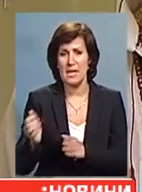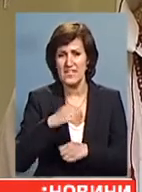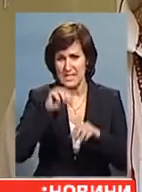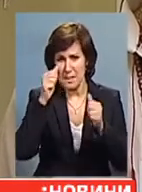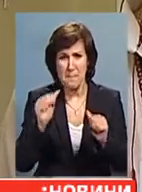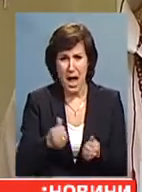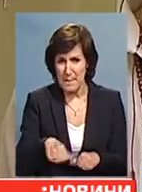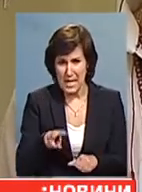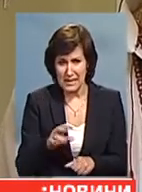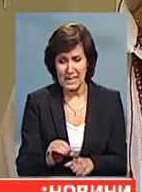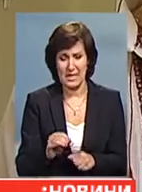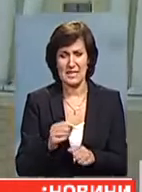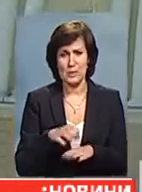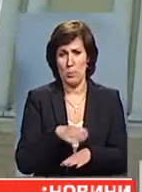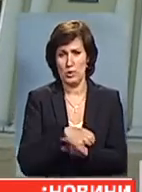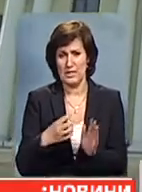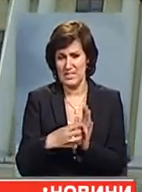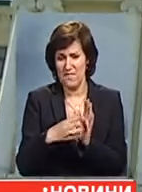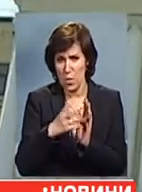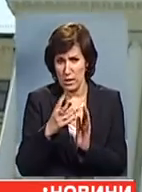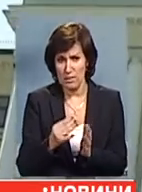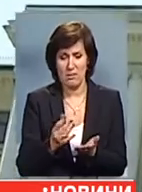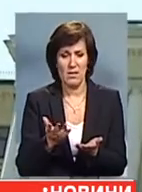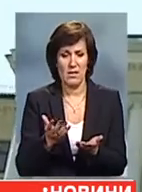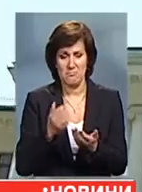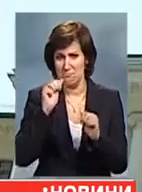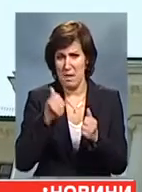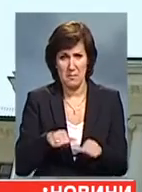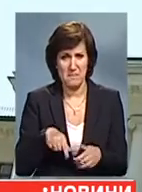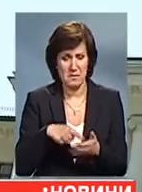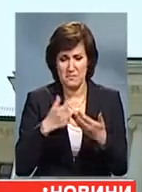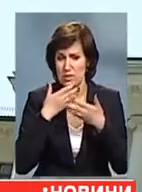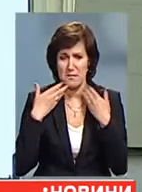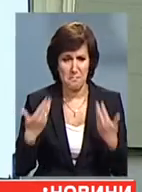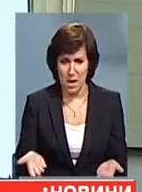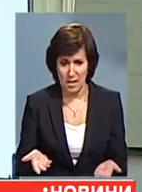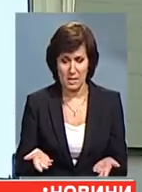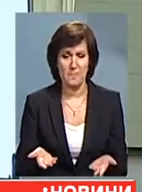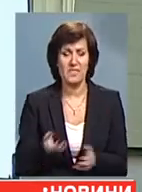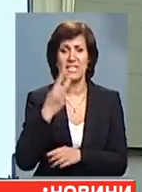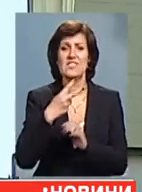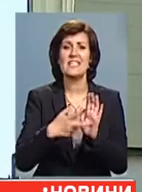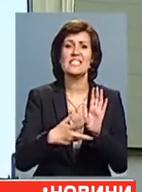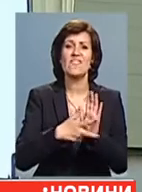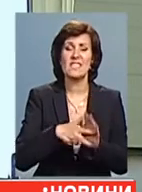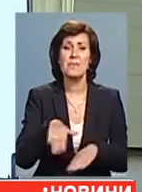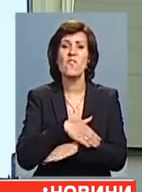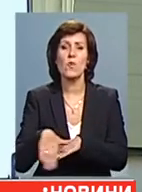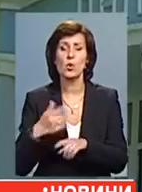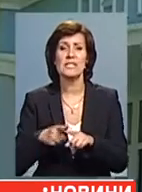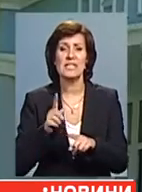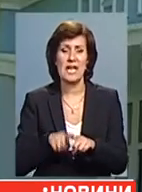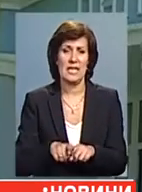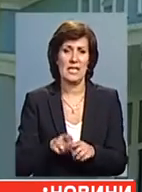які пов'язані з комуністичною символікою. На даний момент в місті Хмельницькому таких пам'ятників уже немає. Із 28 вулиць, які